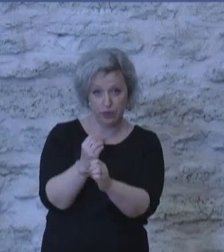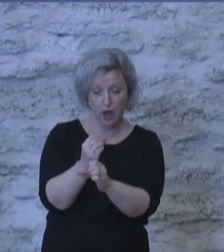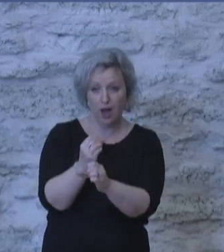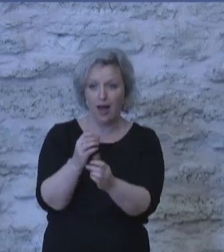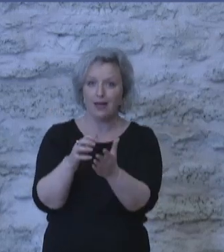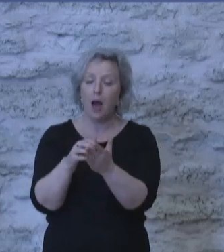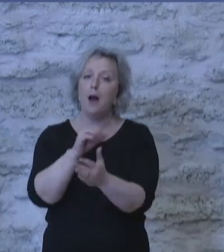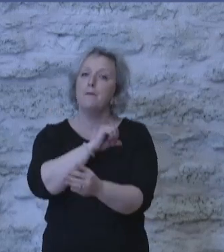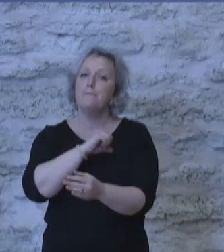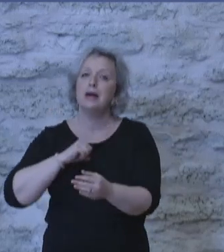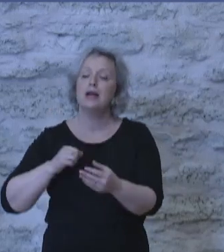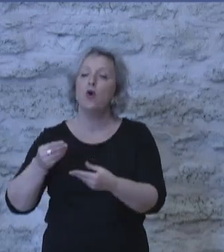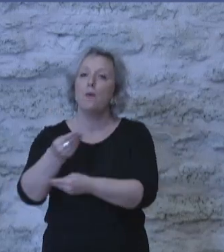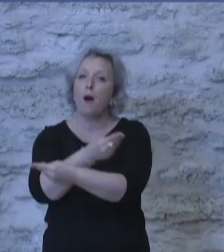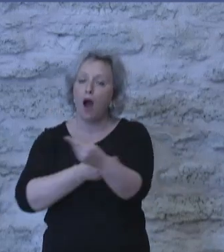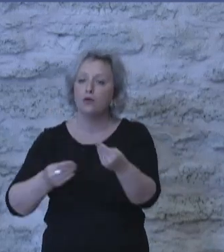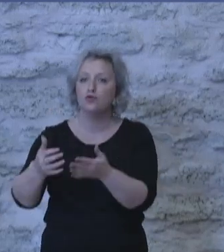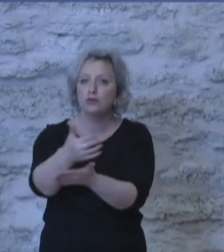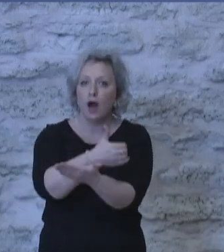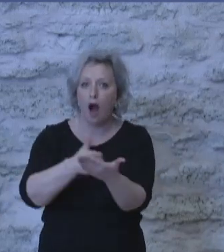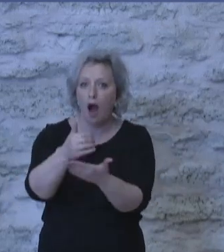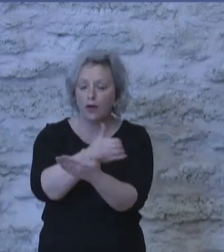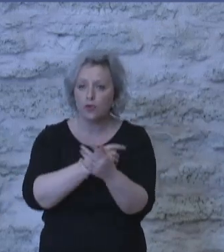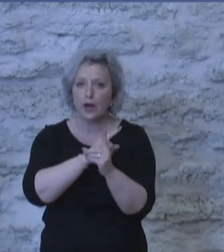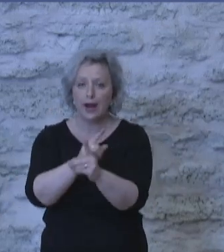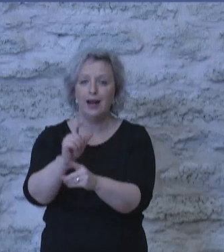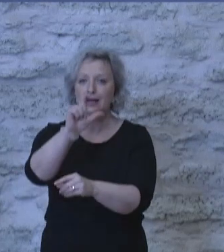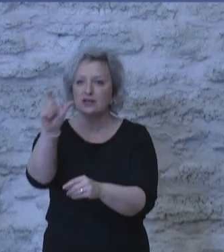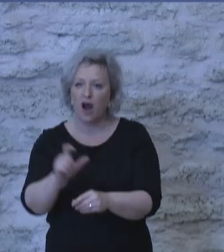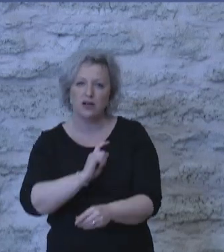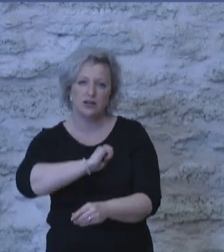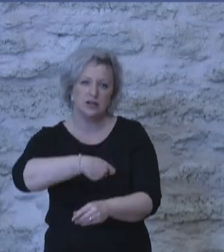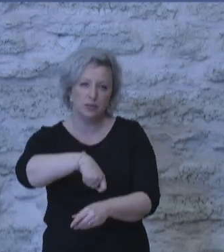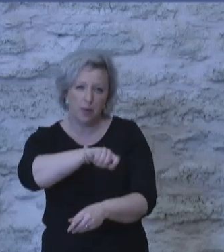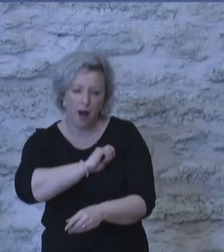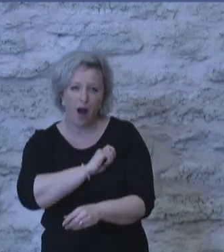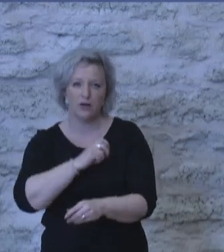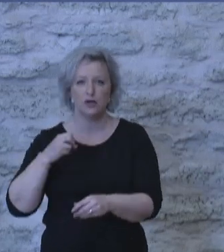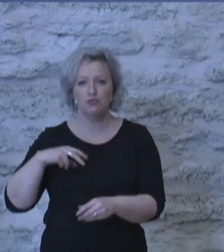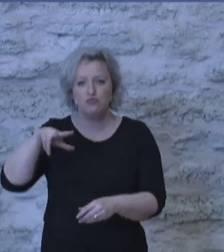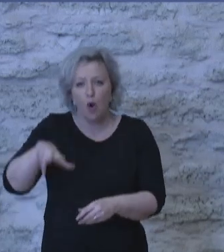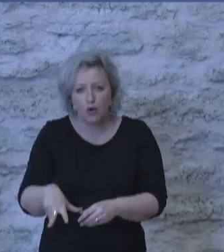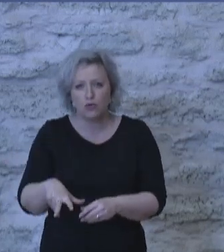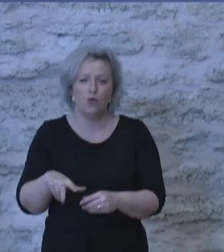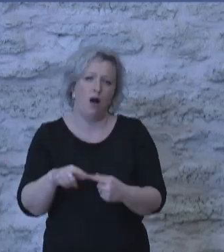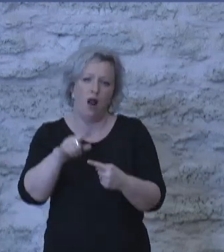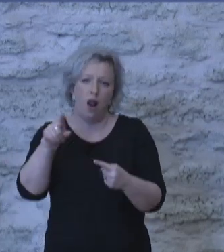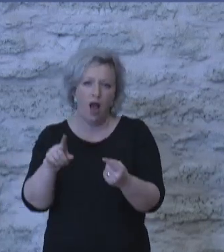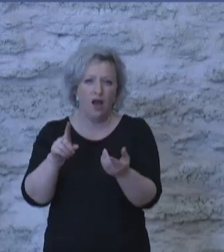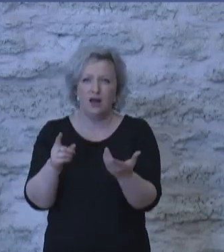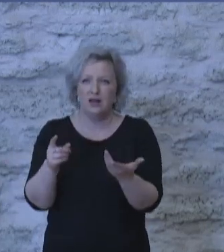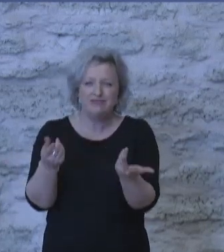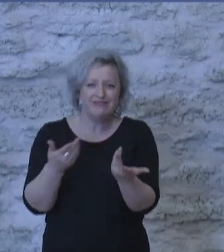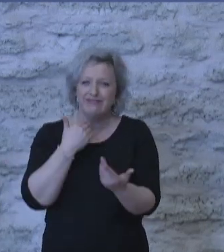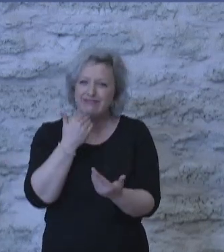Põllumajandus saaduste järele tänasel päeval juba Itaalias, Ispaanias, Portugalis ei ole enam niisugust nõudlust, sest